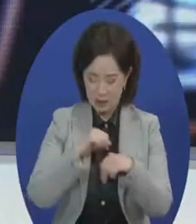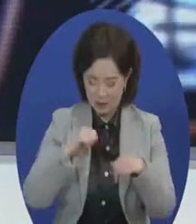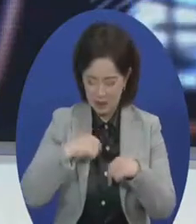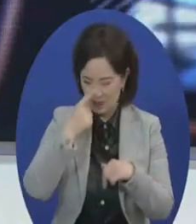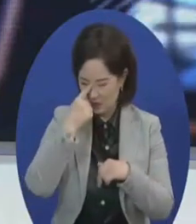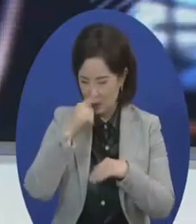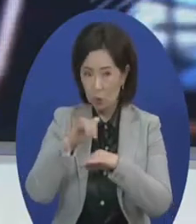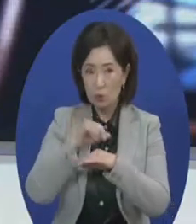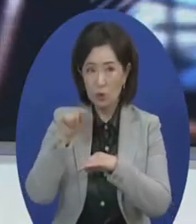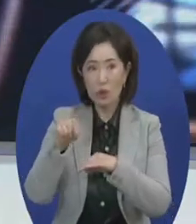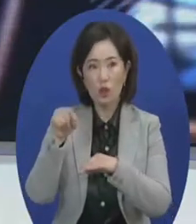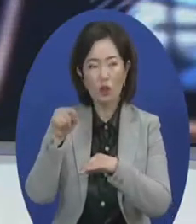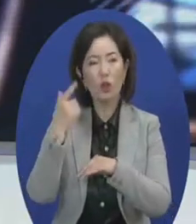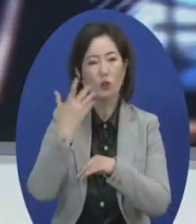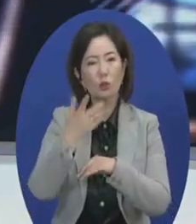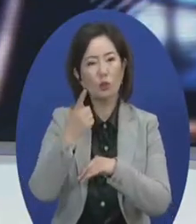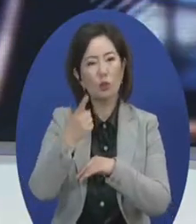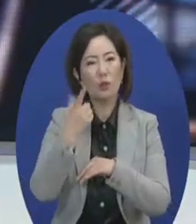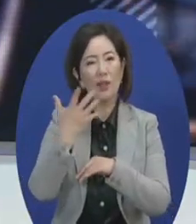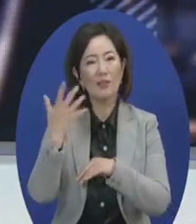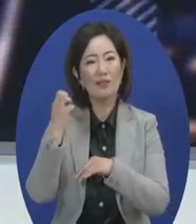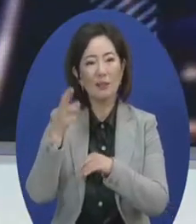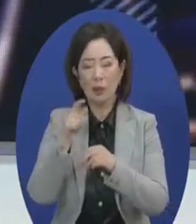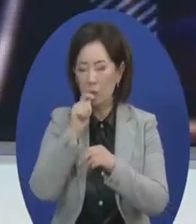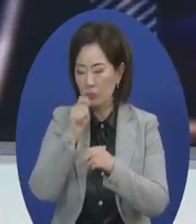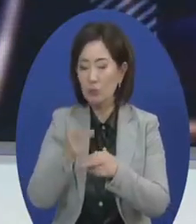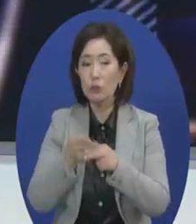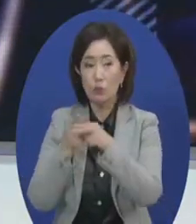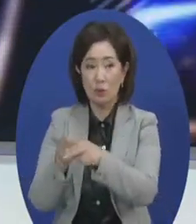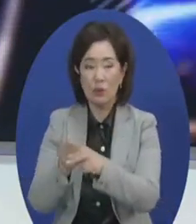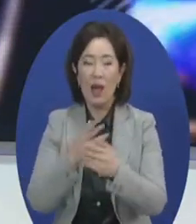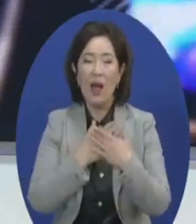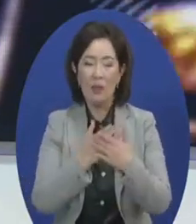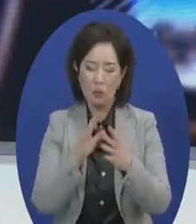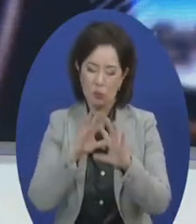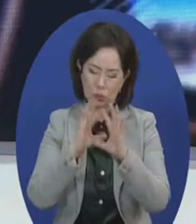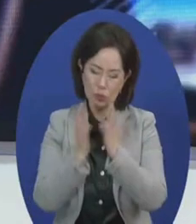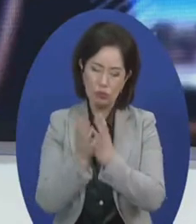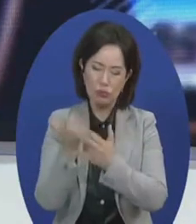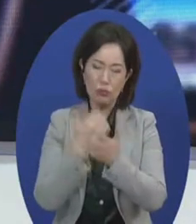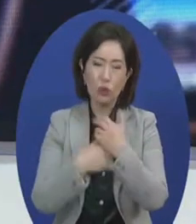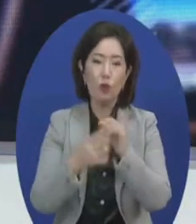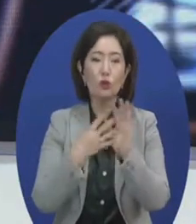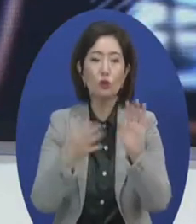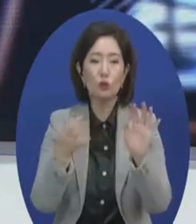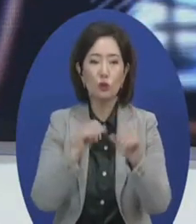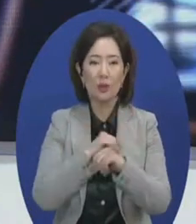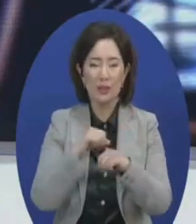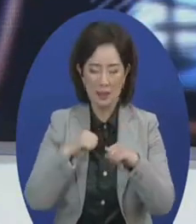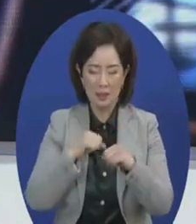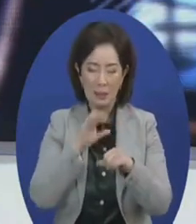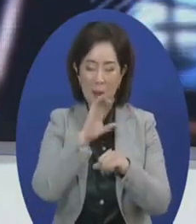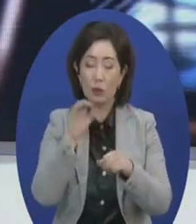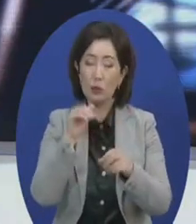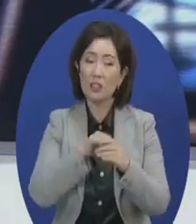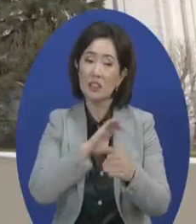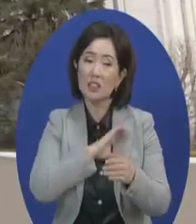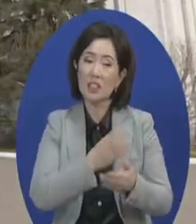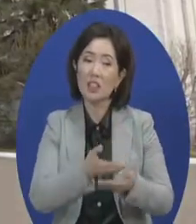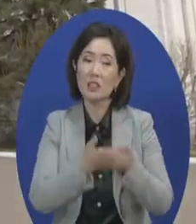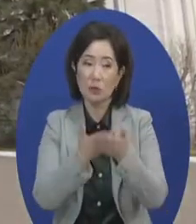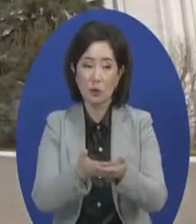Тэгэд бүгд найрамдах энтгэг улсад 155 сая төгрөгийн тусламж үзүүллээ. Ханьвээ аянд 900 гаруй иргэн аж ахуй нэгж оролцож сэтгэлийн дэмжлэг үзүүлсэн